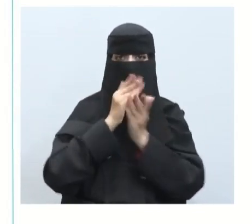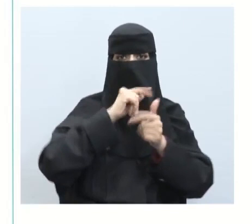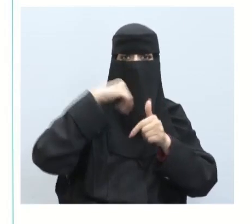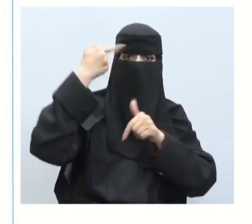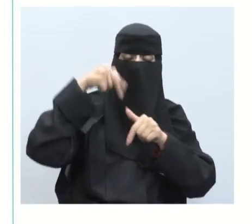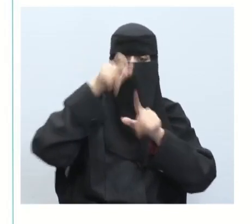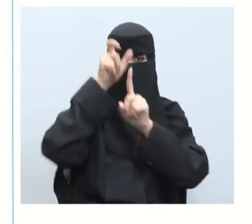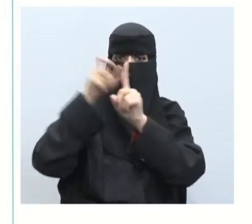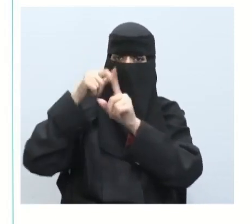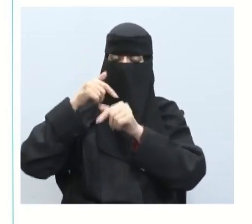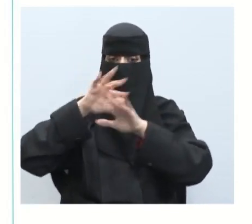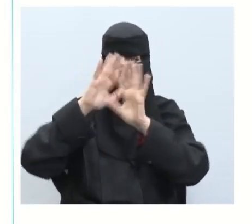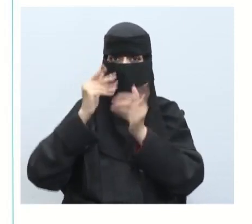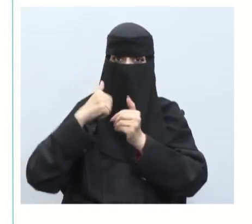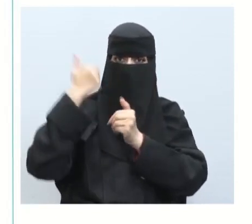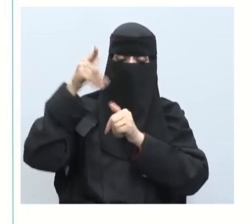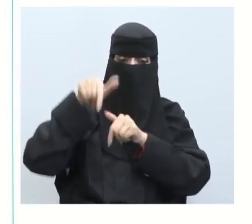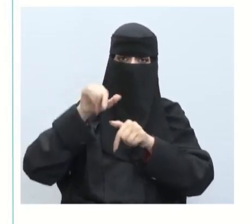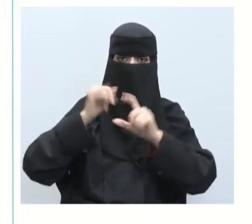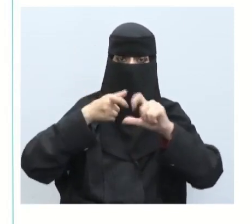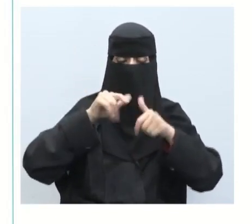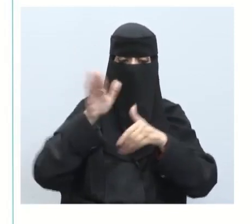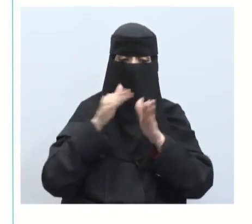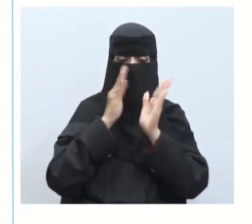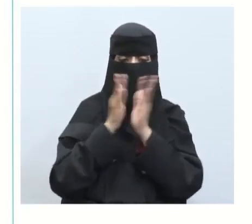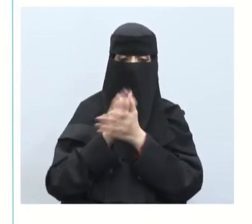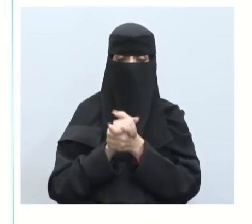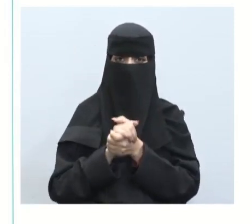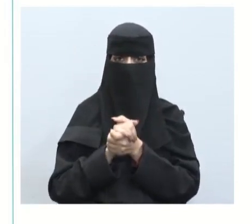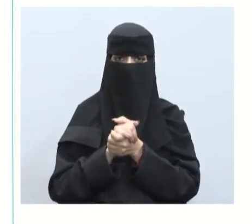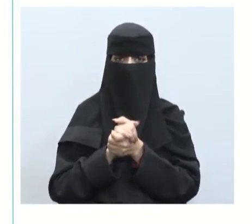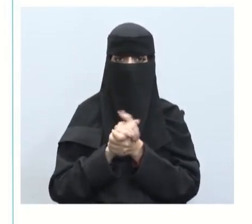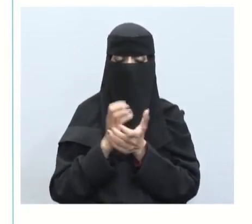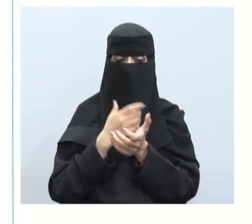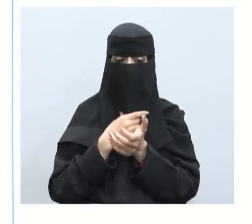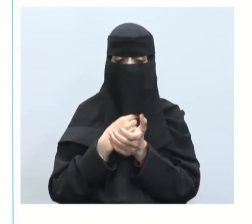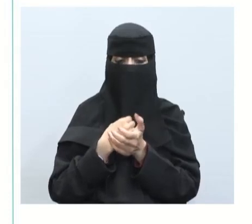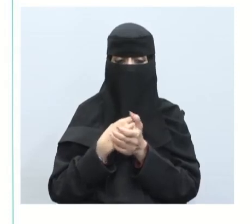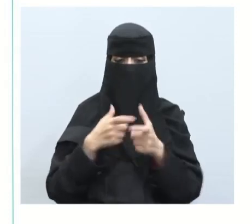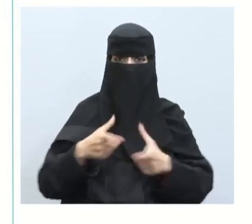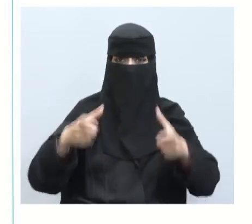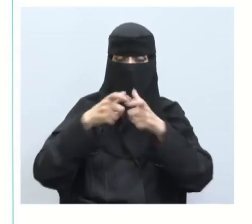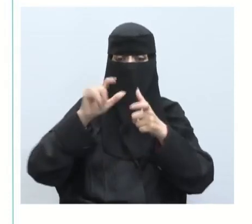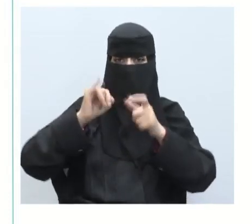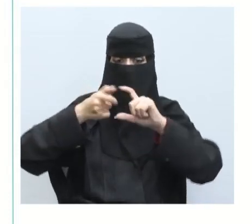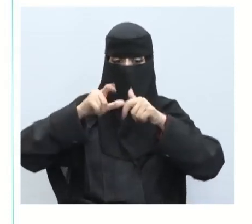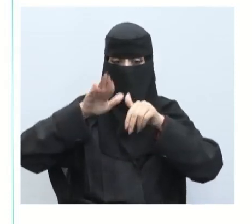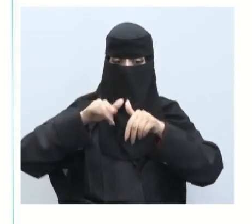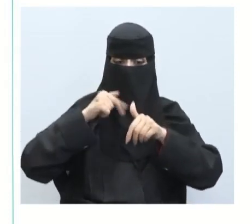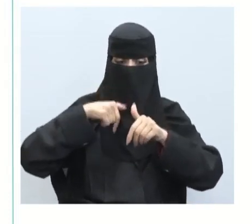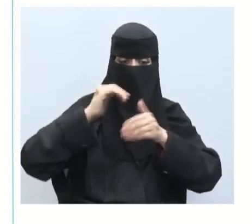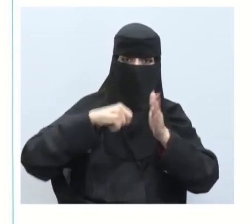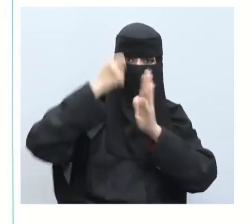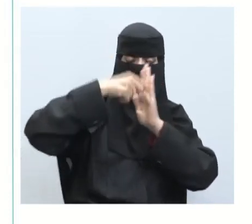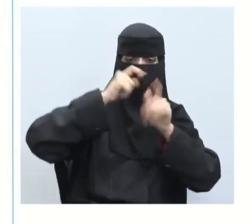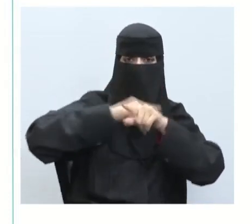او حتى العملاء في خارج المنظمه او حتى المؤسسات والجهات الحكوميه وغيره ضمن المنظمه ايضا يعمدون الى اعداد